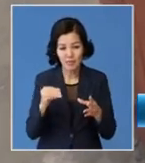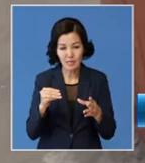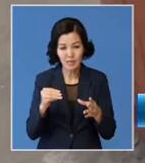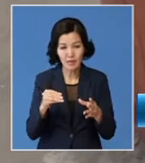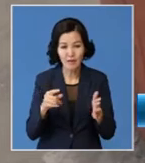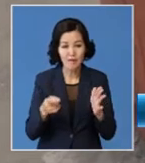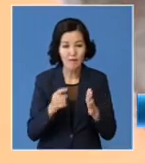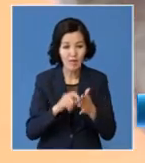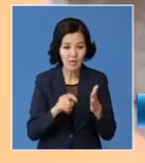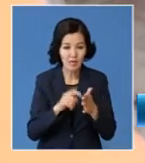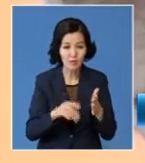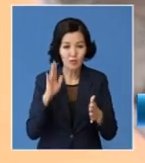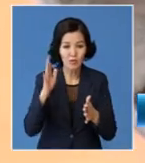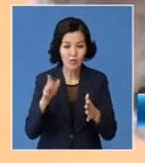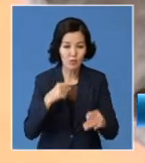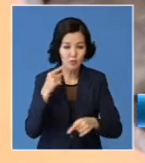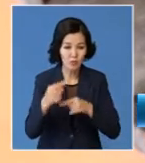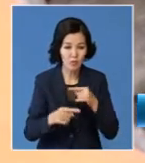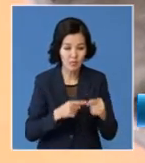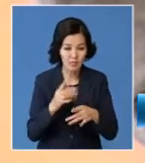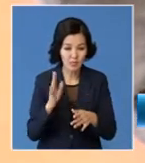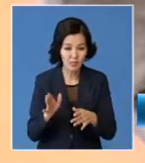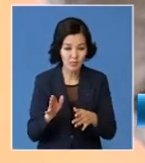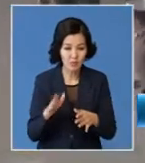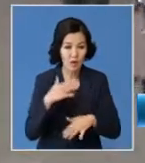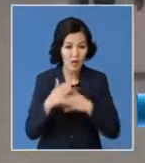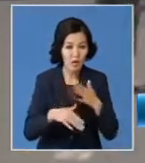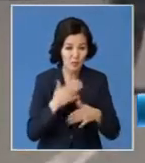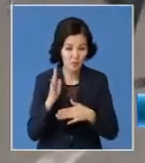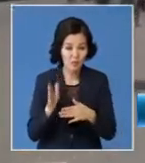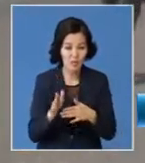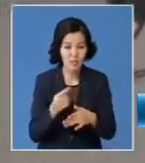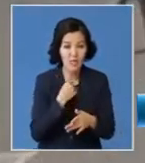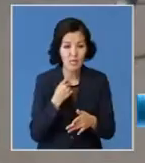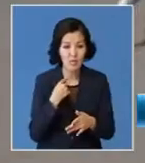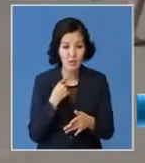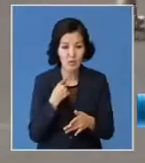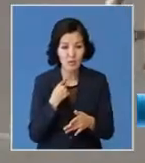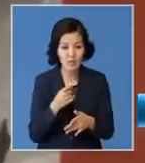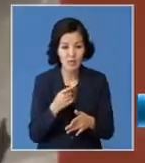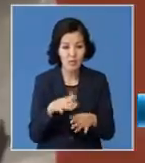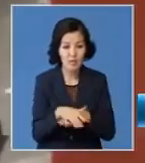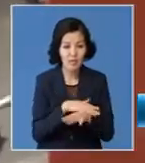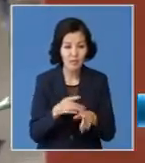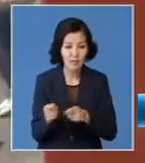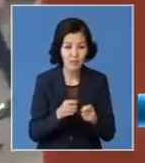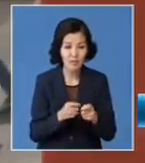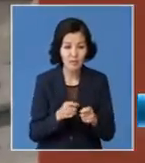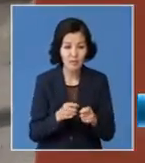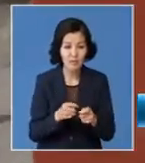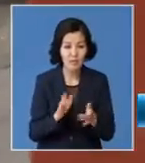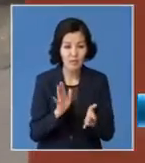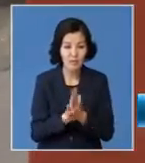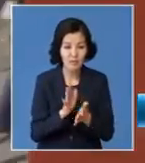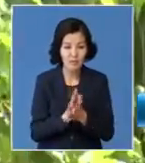Караганду на дальнейшую утилизацию. И хотя эта инновационная идея в Талдыкургане пока не прижилась, городские власти в борьбе с вредными отходами